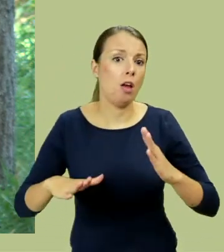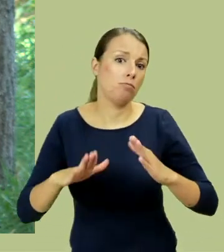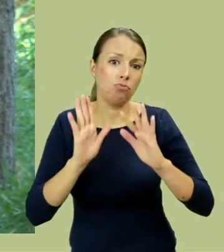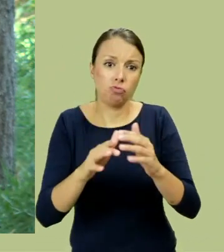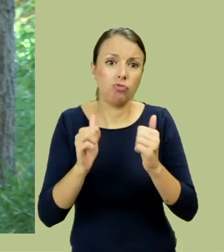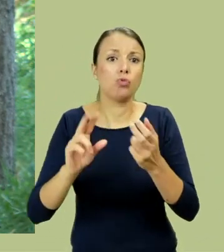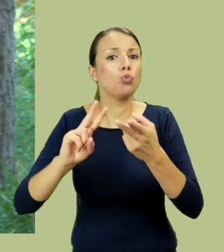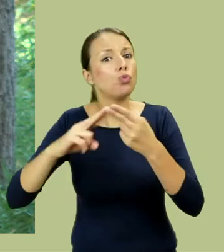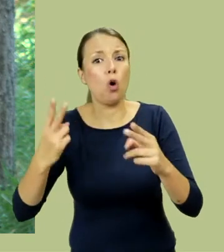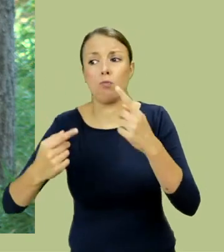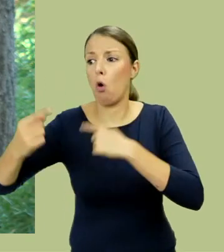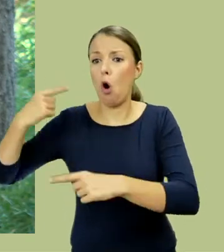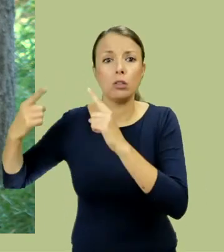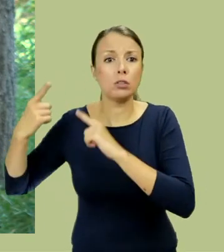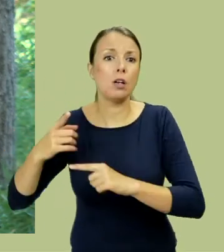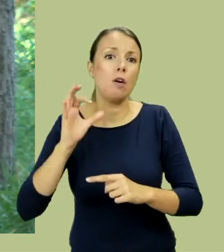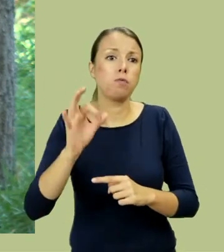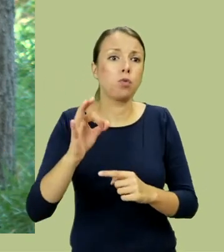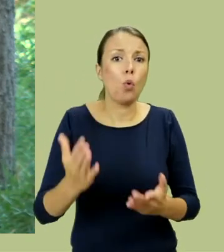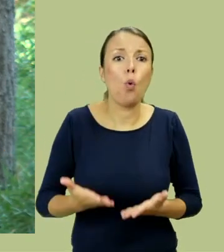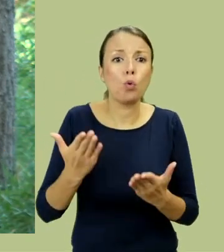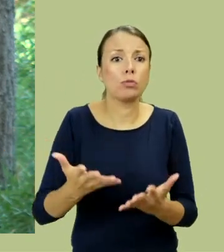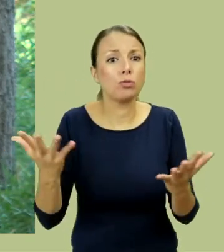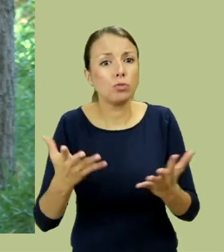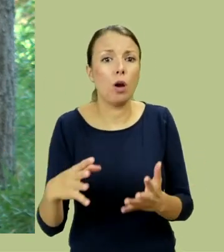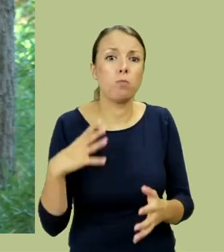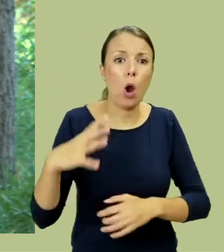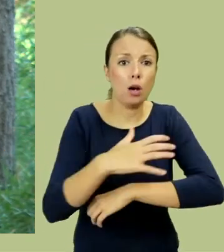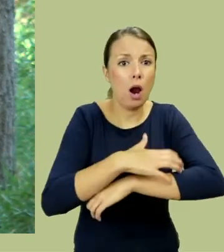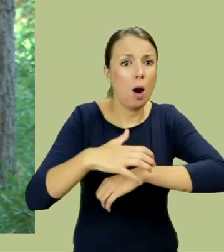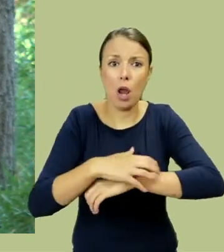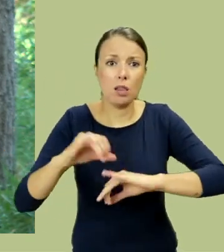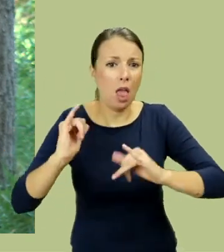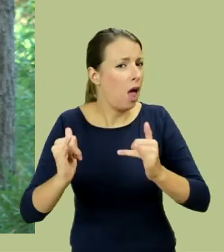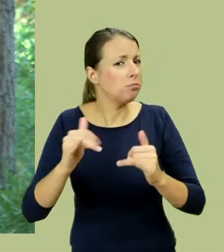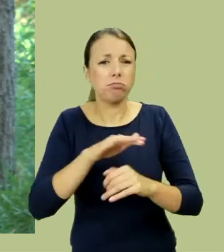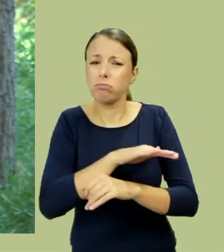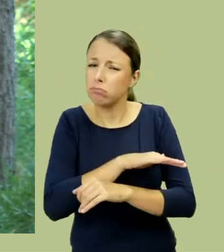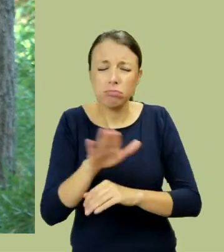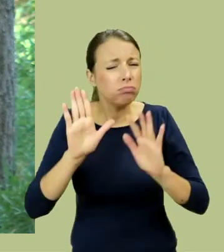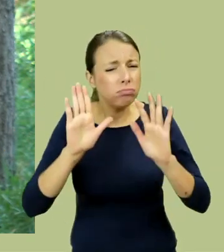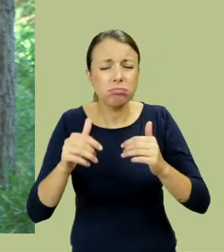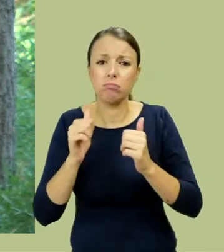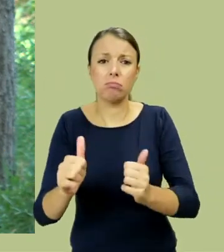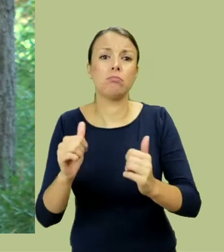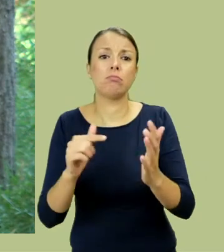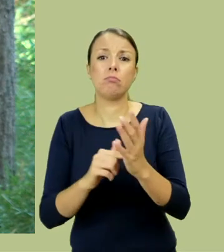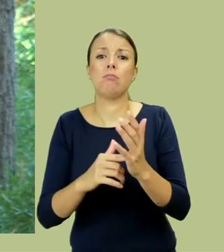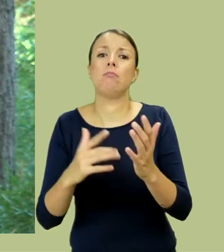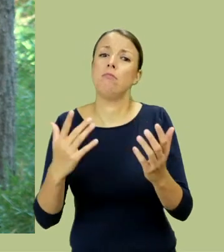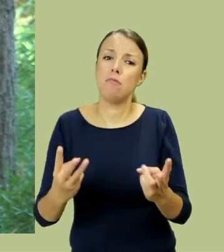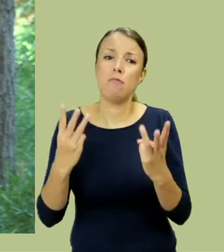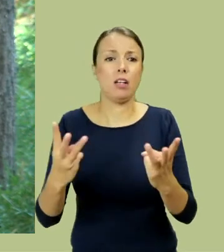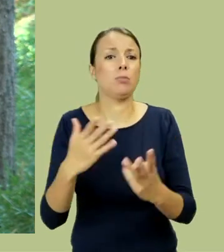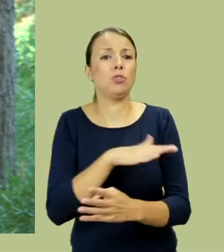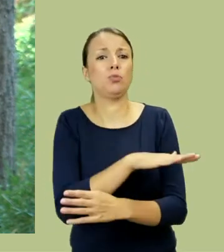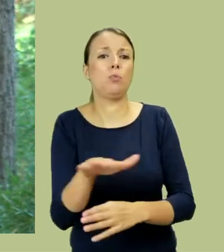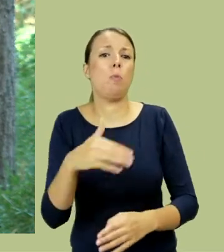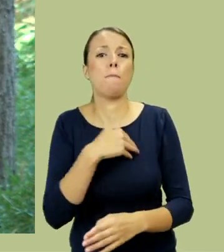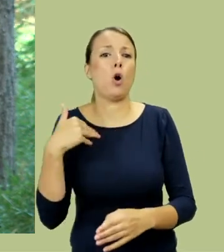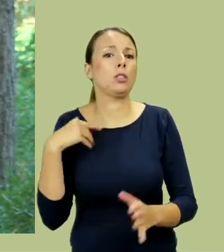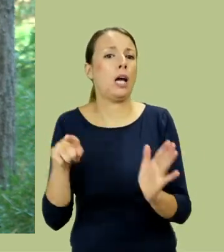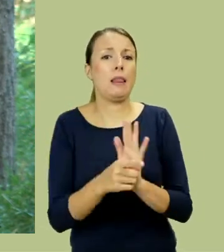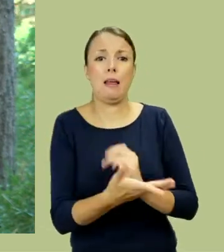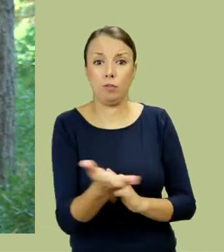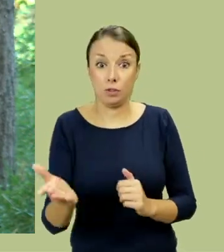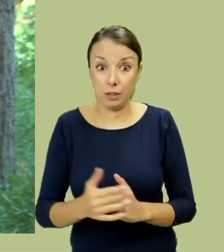bez względu na to, jakie sprawują stanowisko. To było w tamtych czasach rewolucyjne. To dla nas nie jest dziwne,